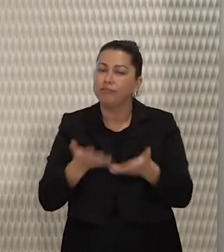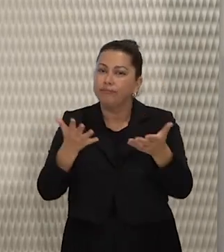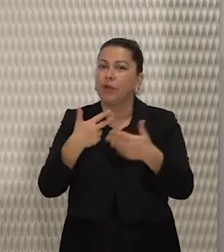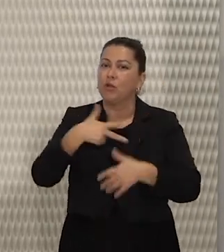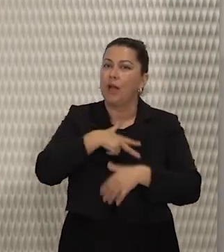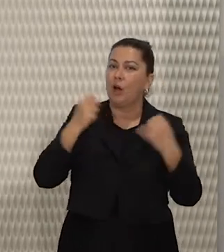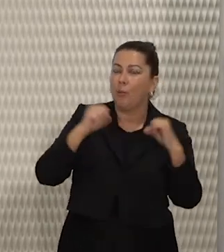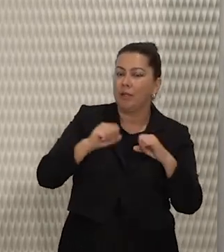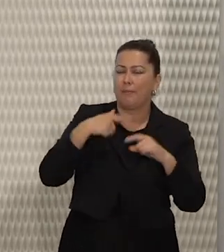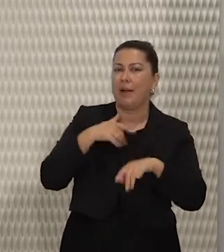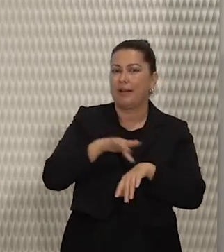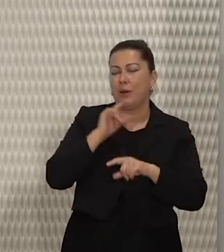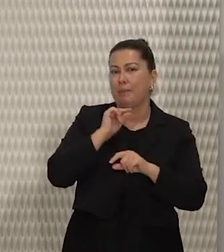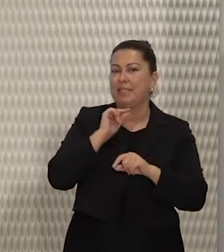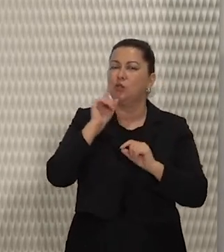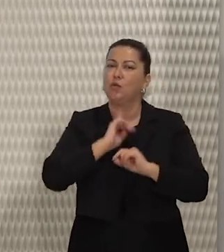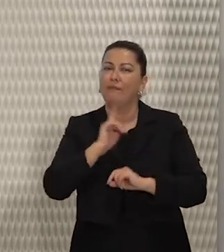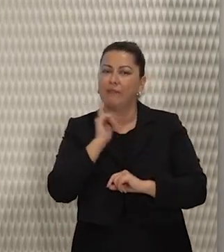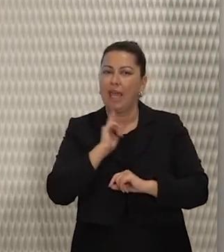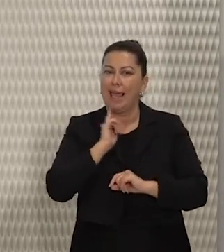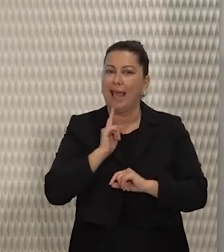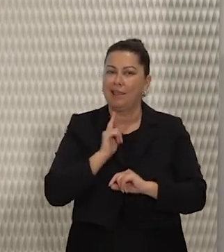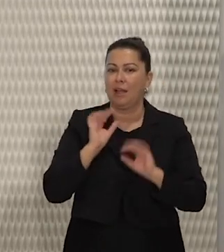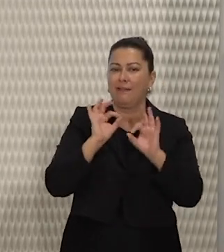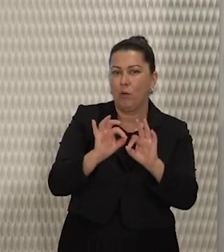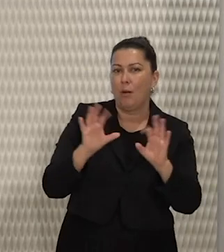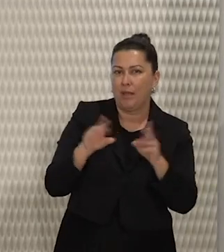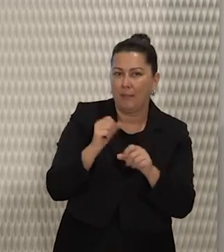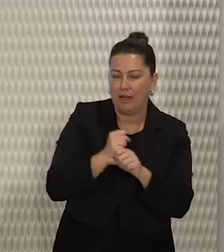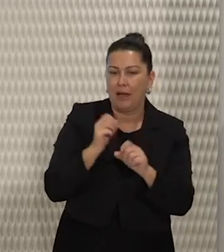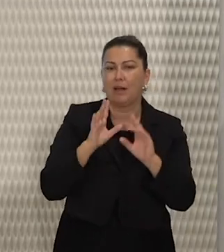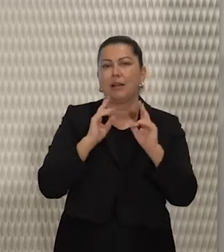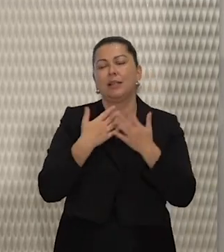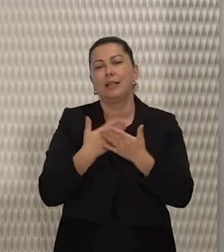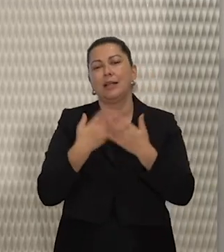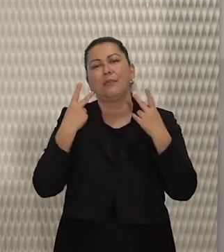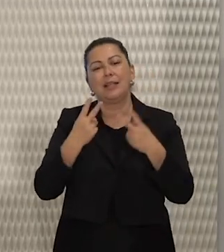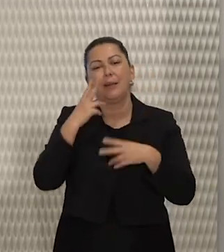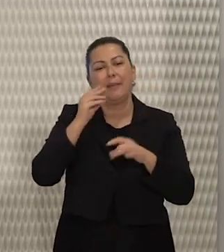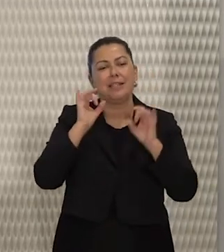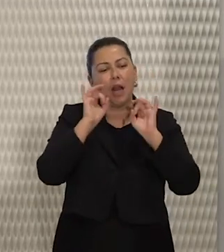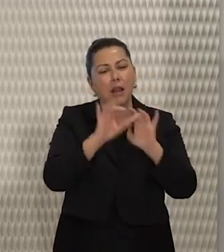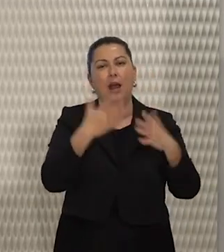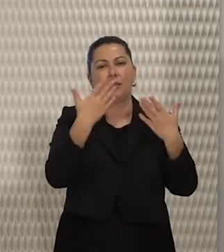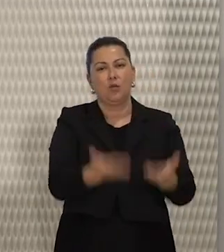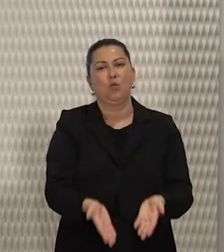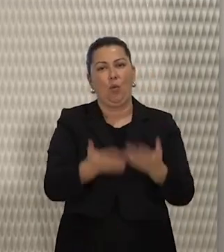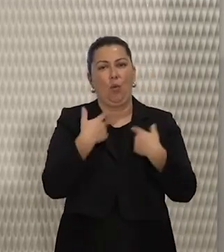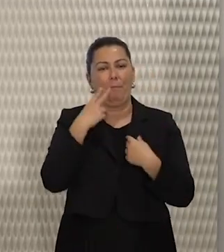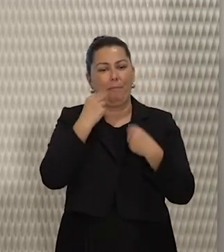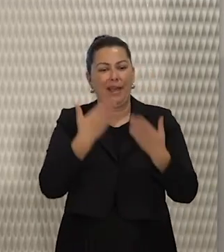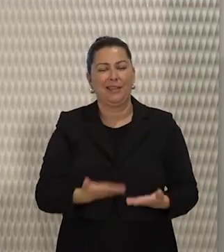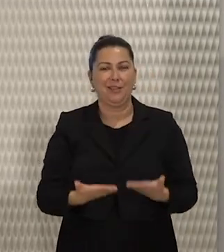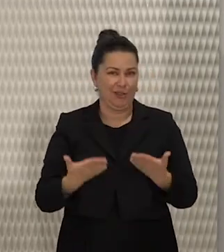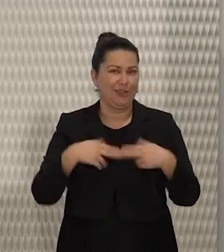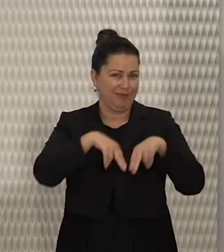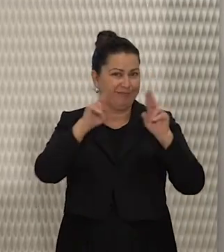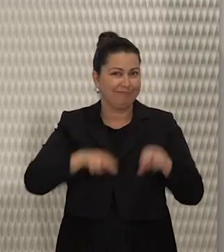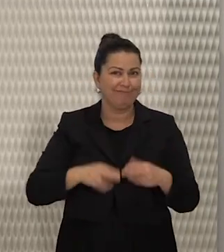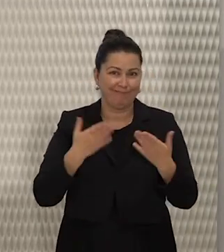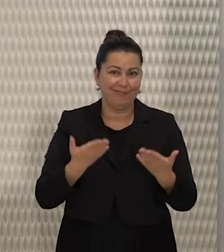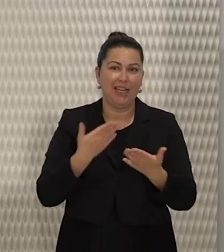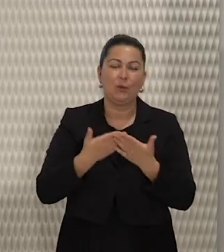Eindruck, dass das ein bisschen zu kurz kommt, dass man einfach Menschen Menschen sein lässt. Und das ist vielleicht